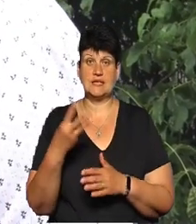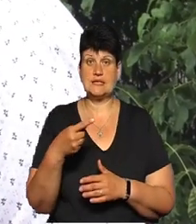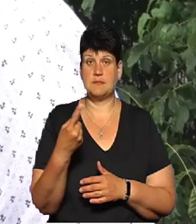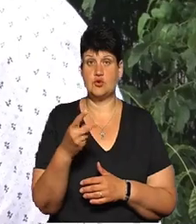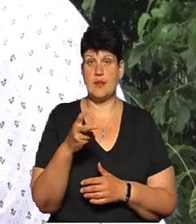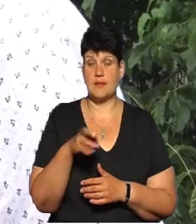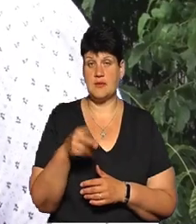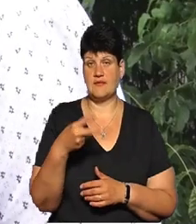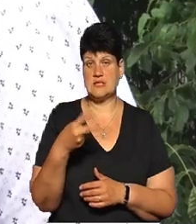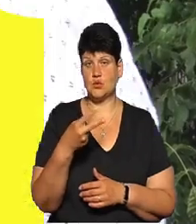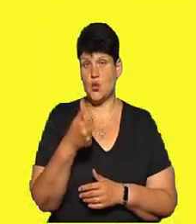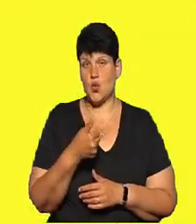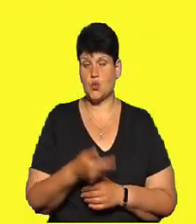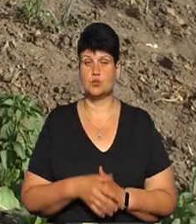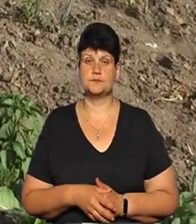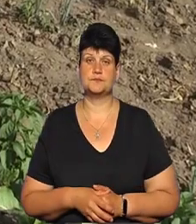року.